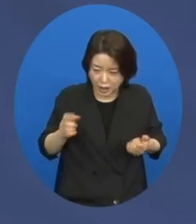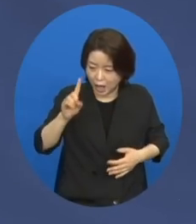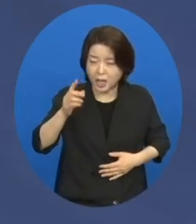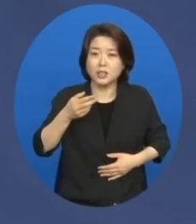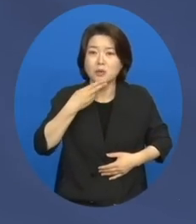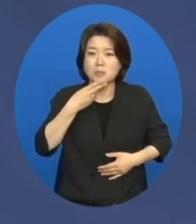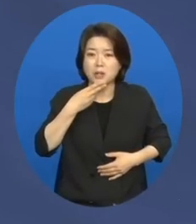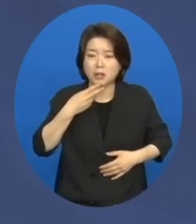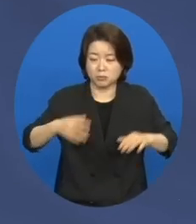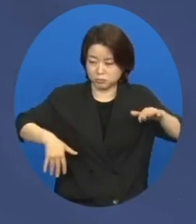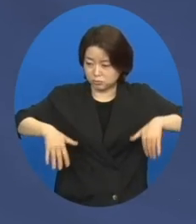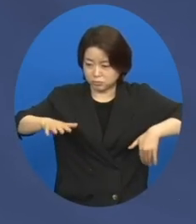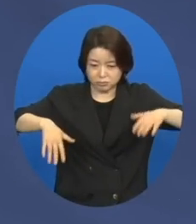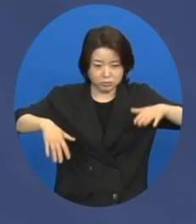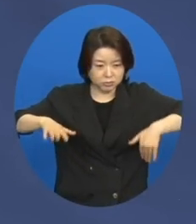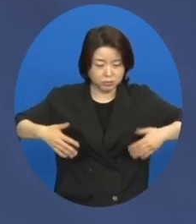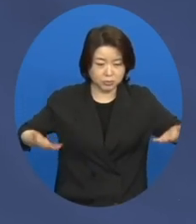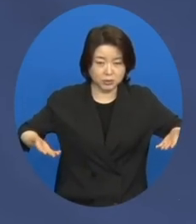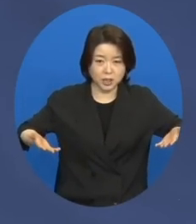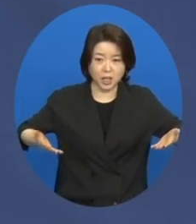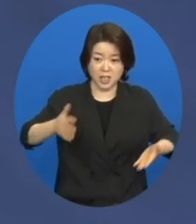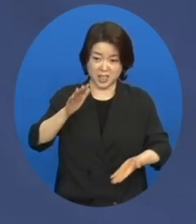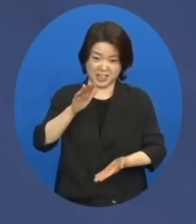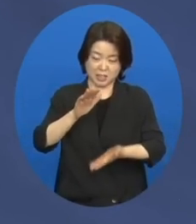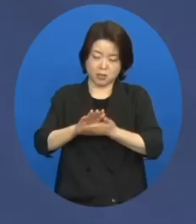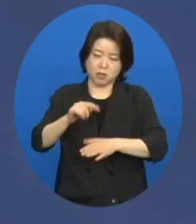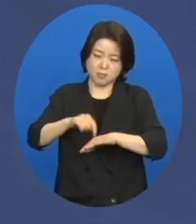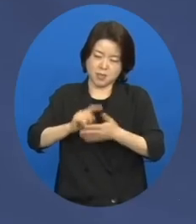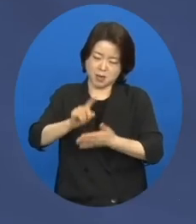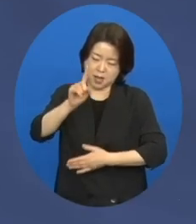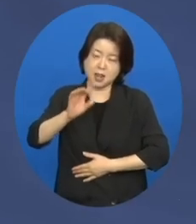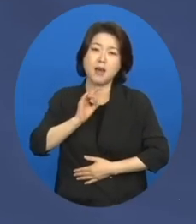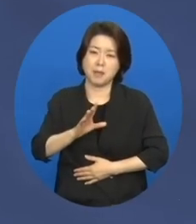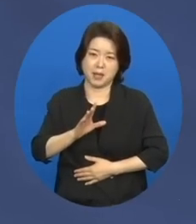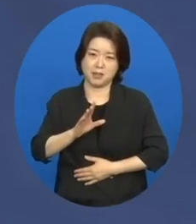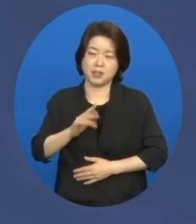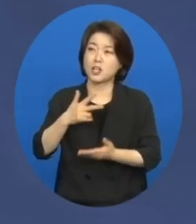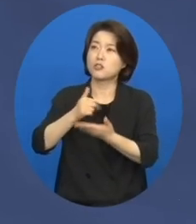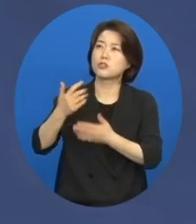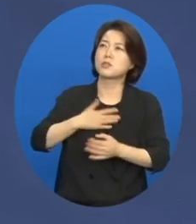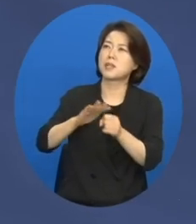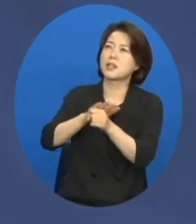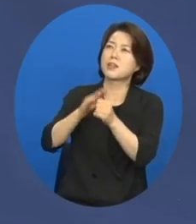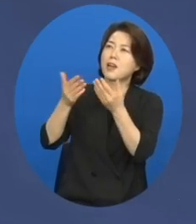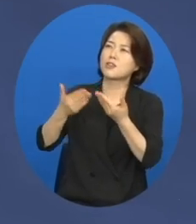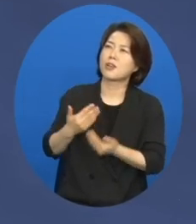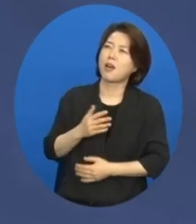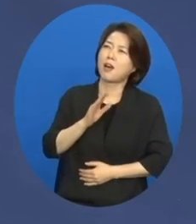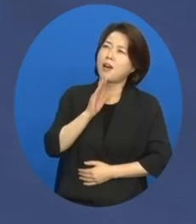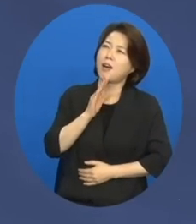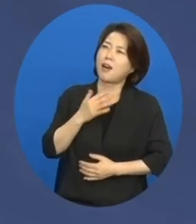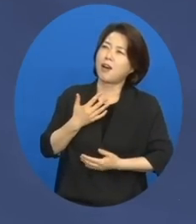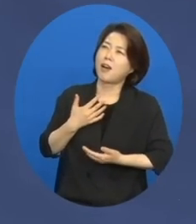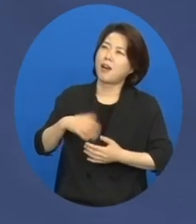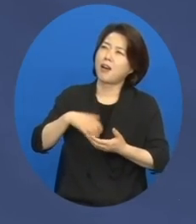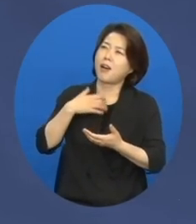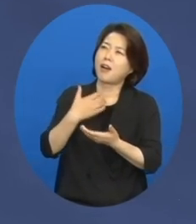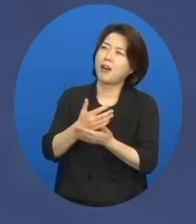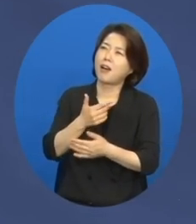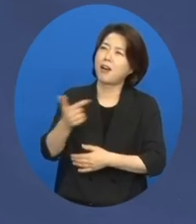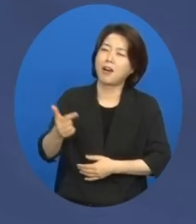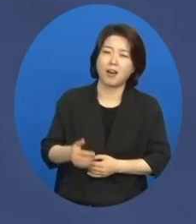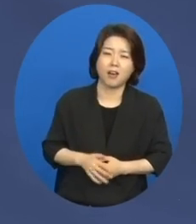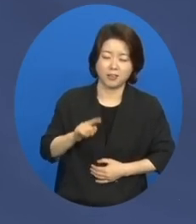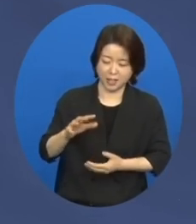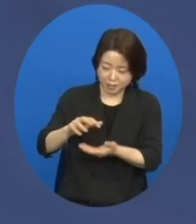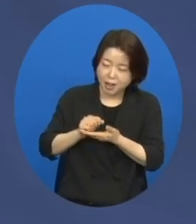진짜 없는데 뜨거운 가슴만 있었던 거죠. 주님이 사랑해 주신 게 너무 커서, 야 이제 이것 가지고 이제